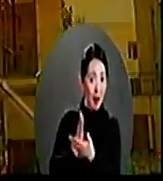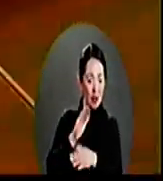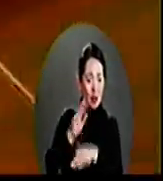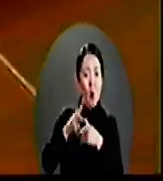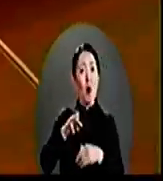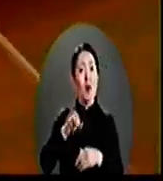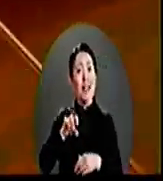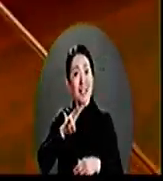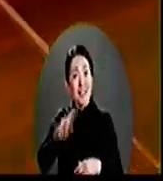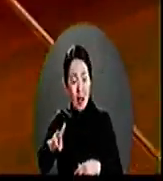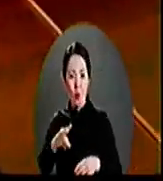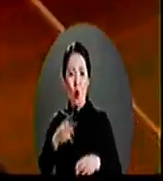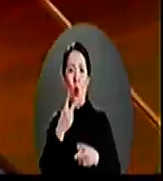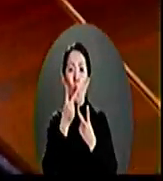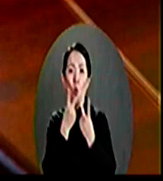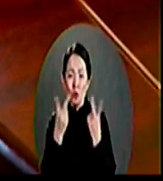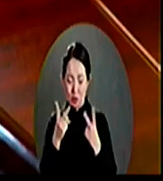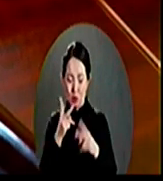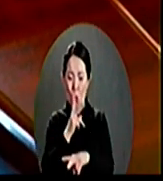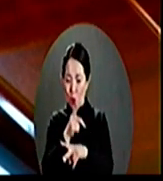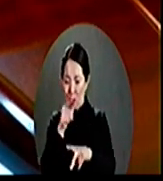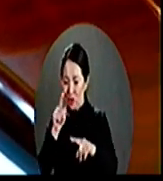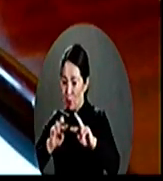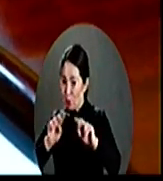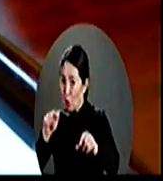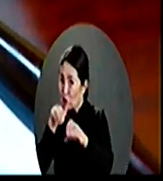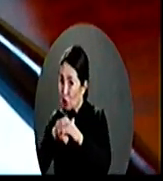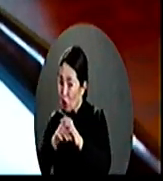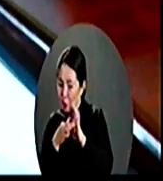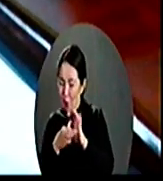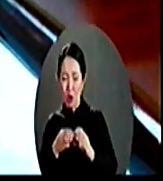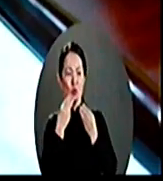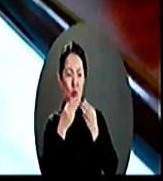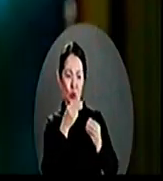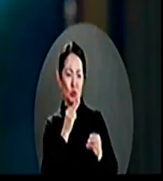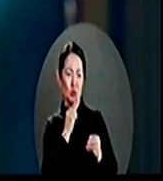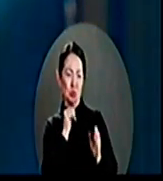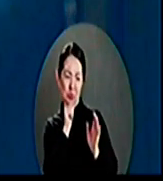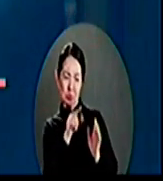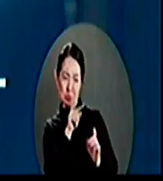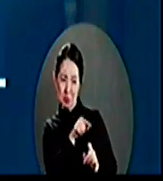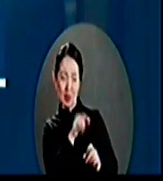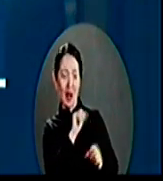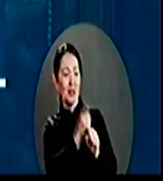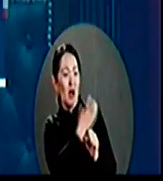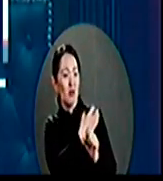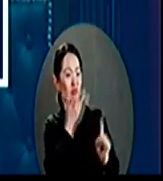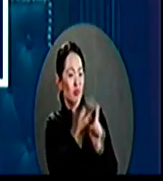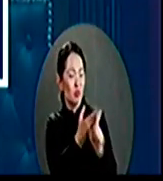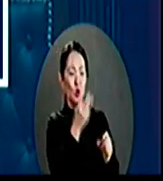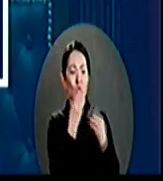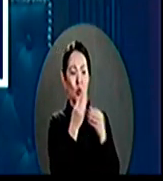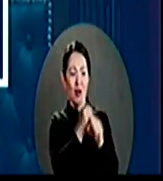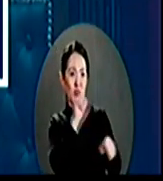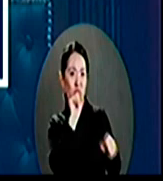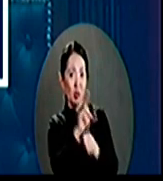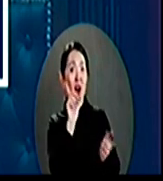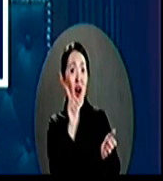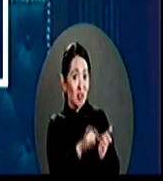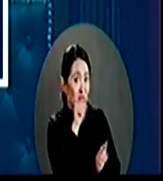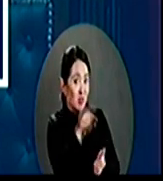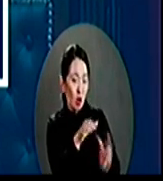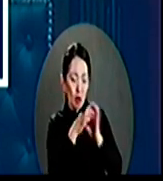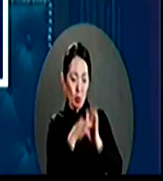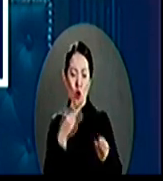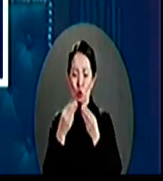Монгол Ардын нам үндсэн хуулийн нэмэлт өөрчлөлтийн дагуу мөрийн хөтөлбөртөө шүүгчийн шударга бус үйлдэл хариуцлага тооцох, огцруулах хэрэгтэй шүүхийн